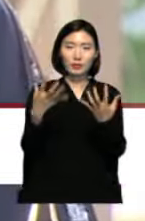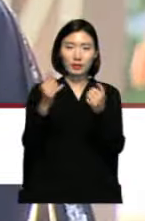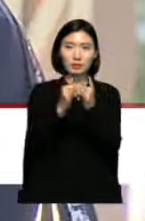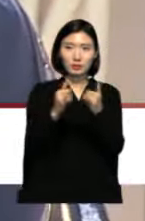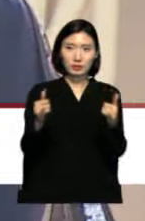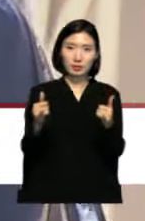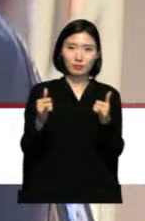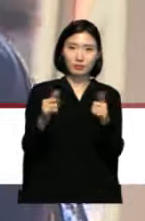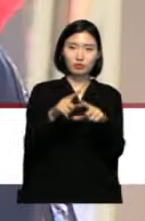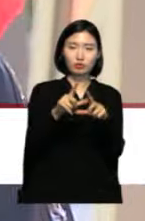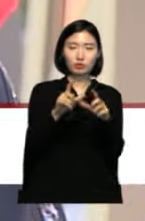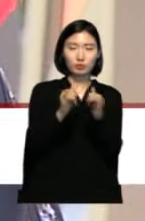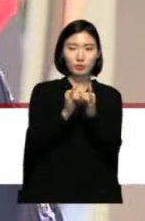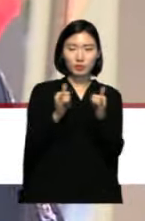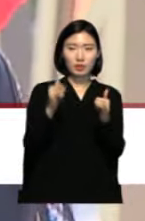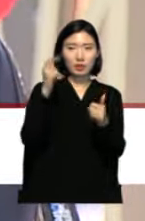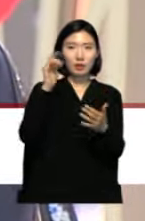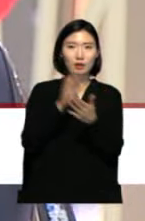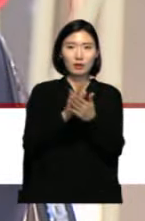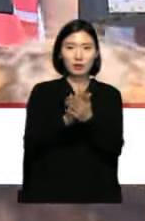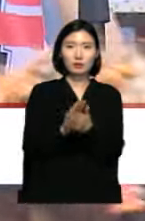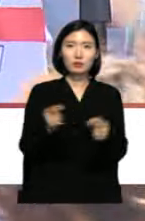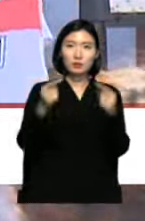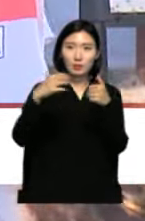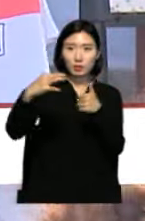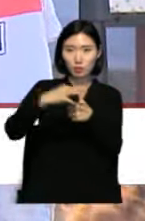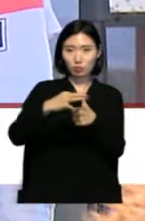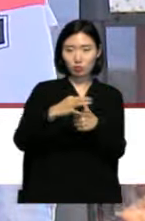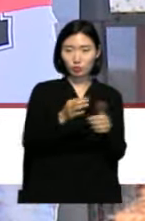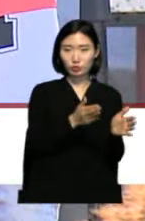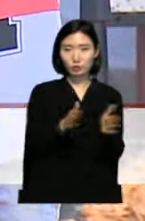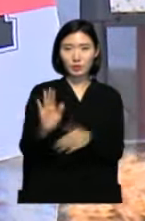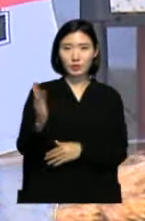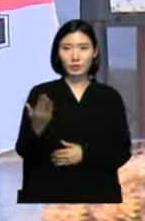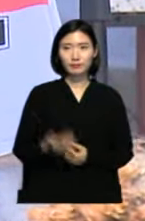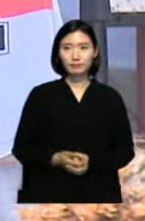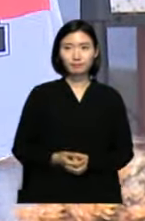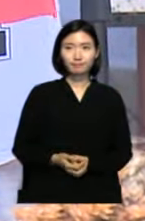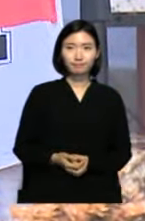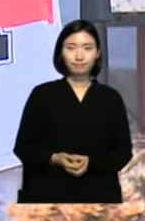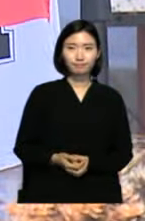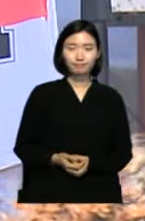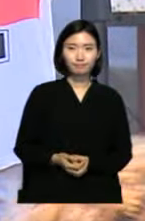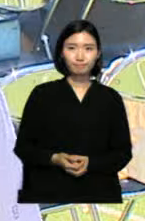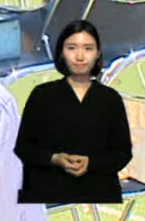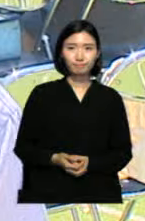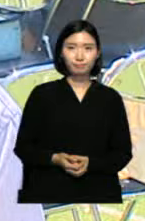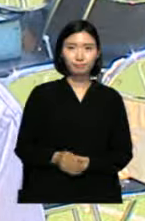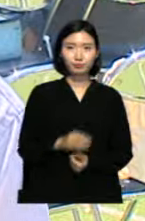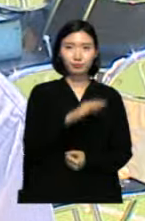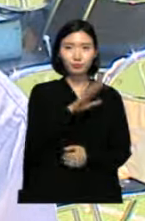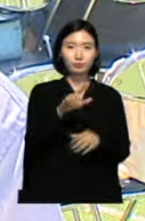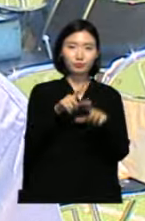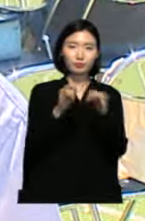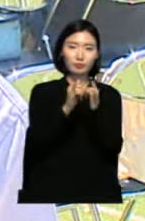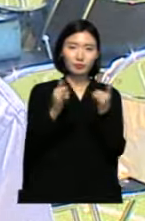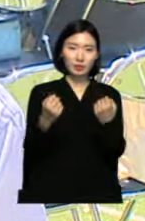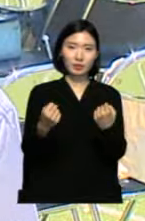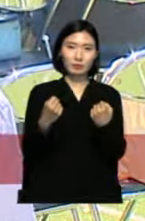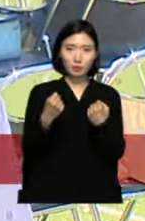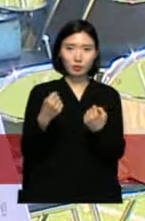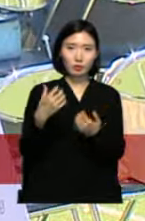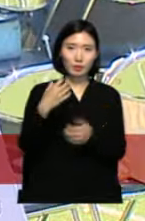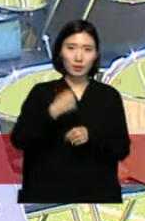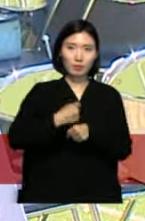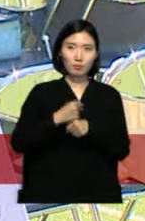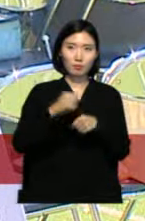주민들의 자발적인 자원봉사 참여와 기부로 준비됐습니다. 일단 저희들 주민들의 힘으로 다 만들었다.